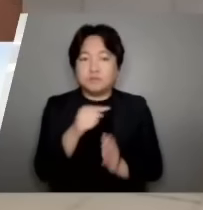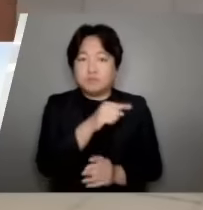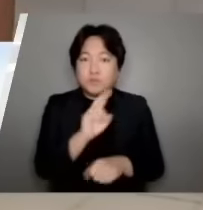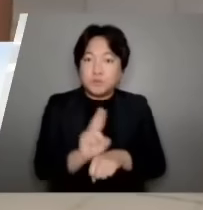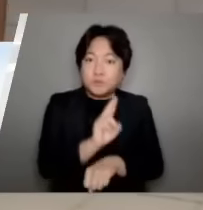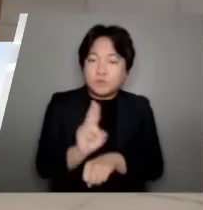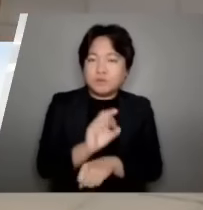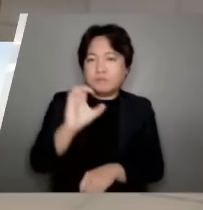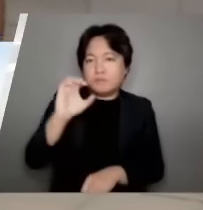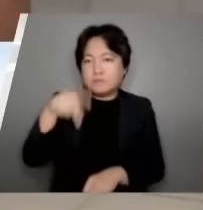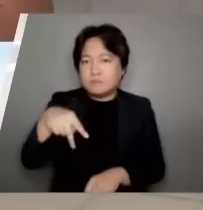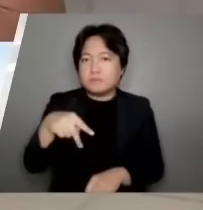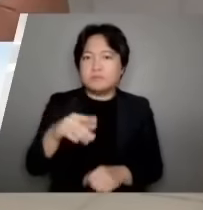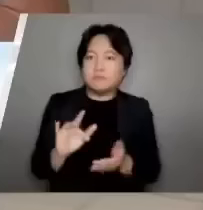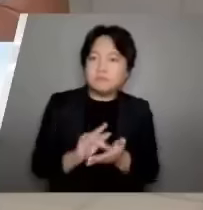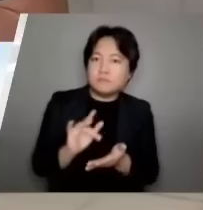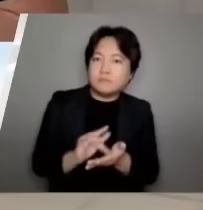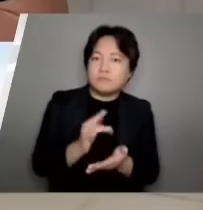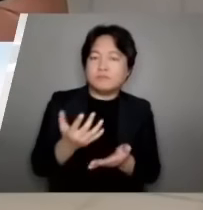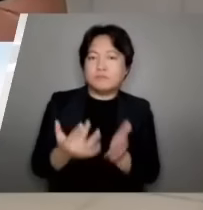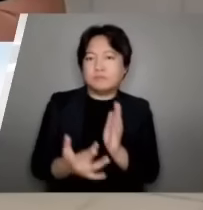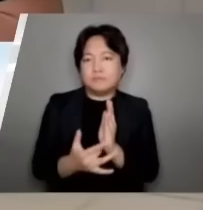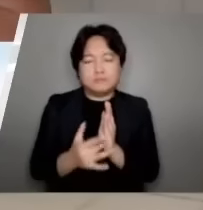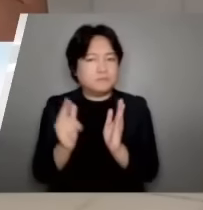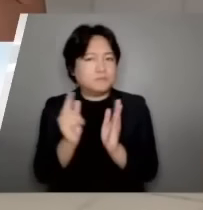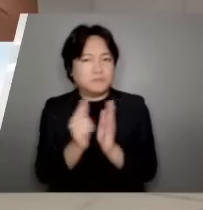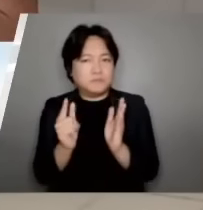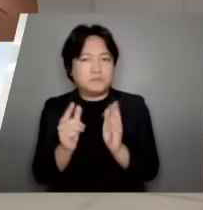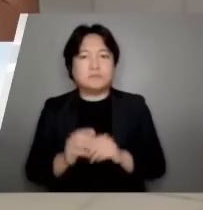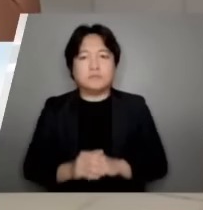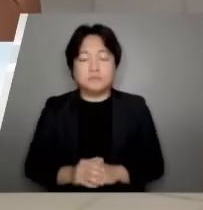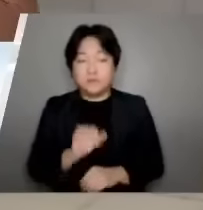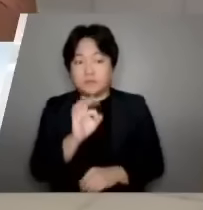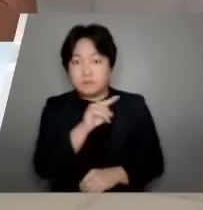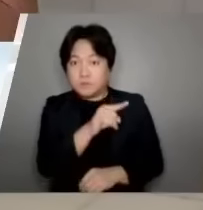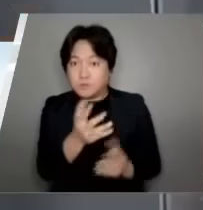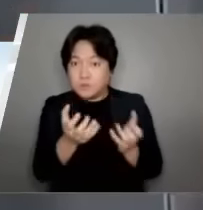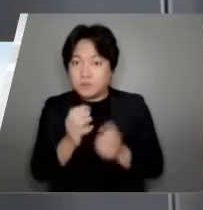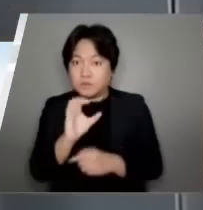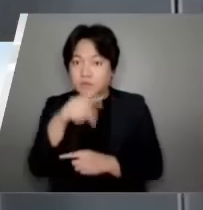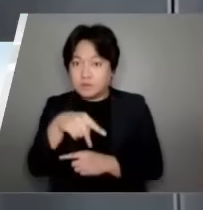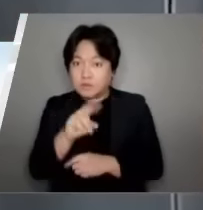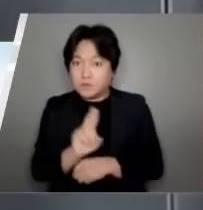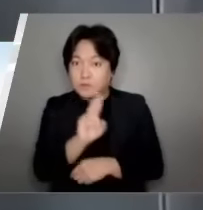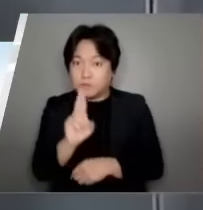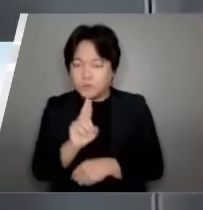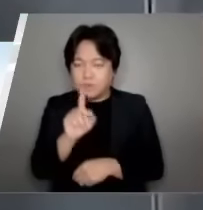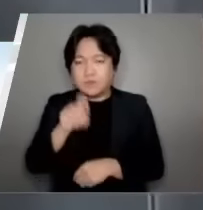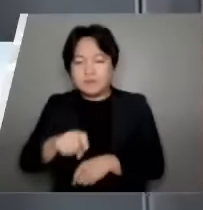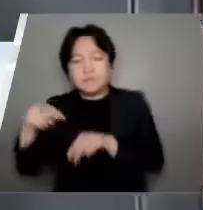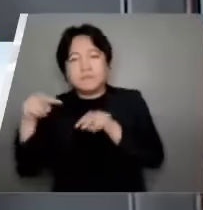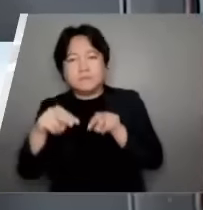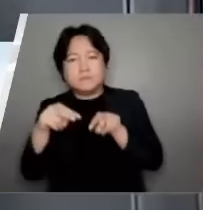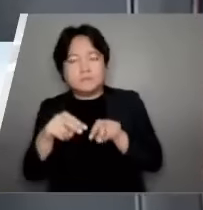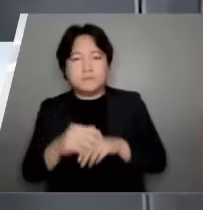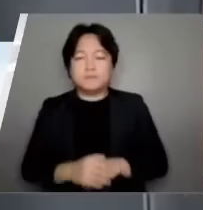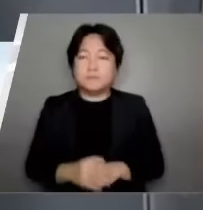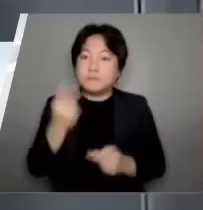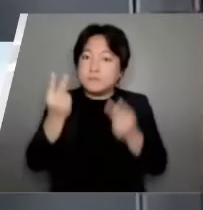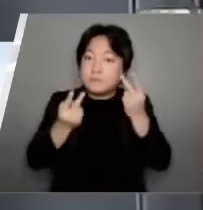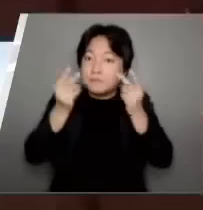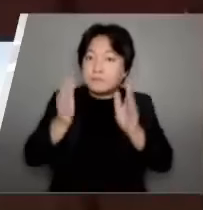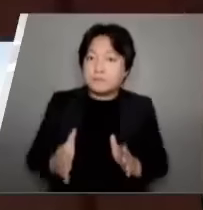kung gagamit siya ng cellphone, kailangan ito ay supervise at cellphone mula sa Senado. Bawal ang bisita maliban sa immediate family